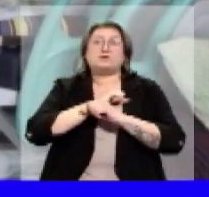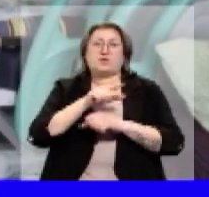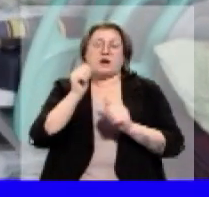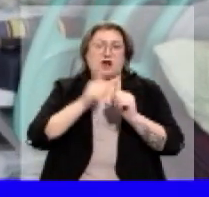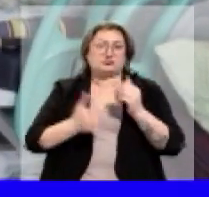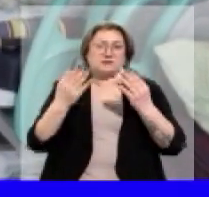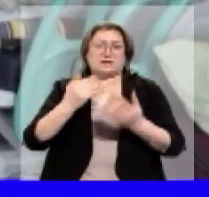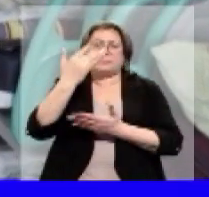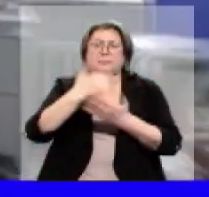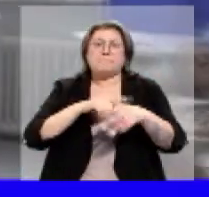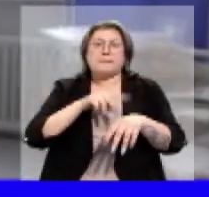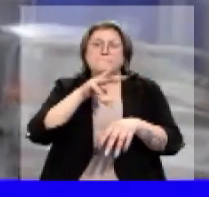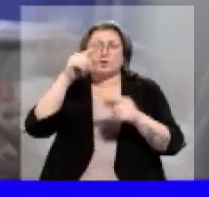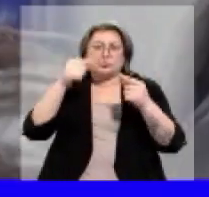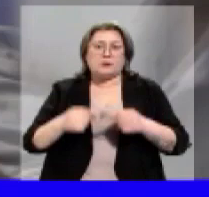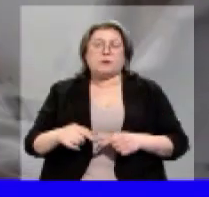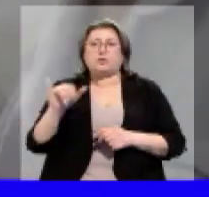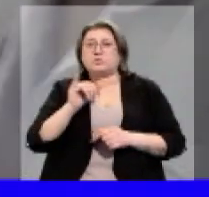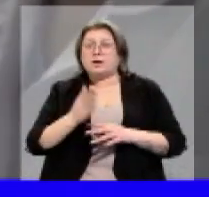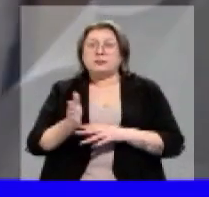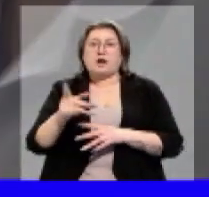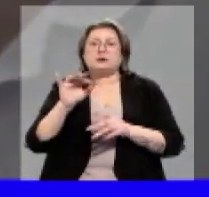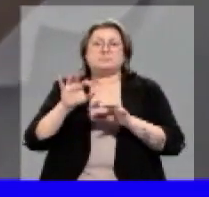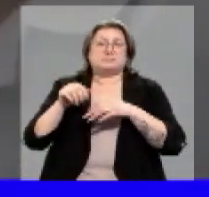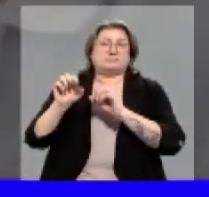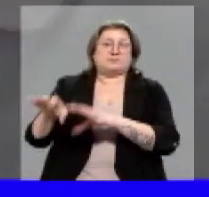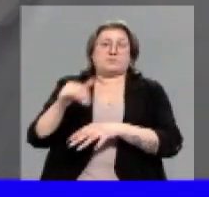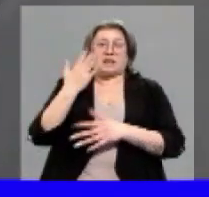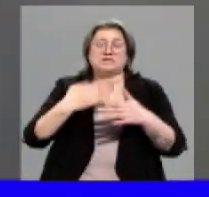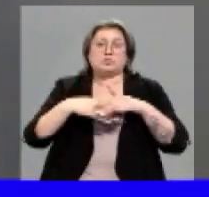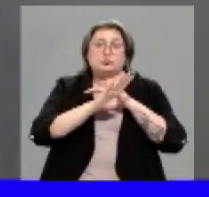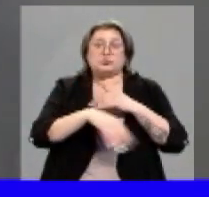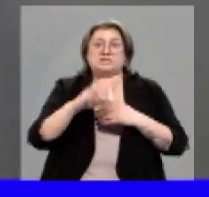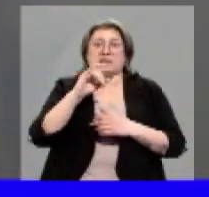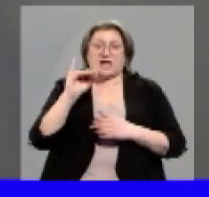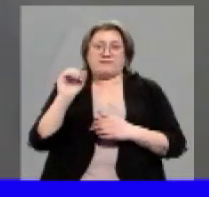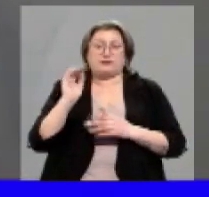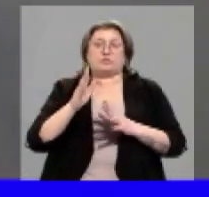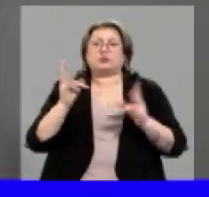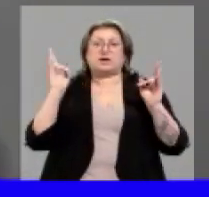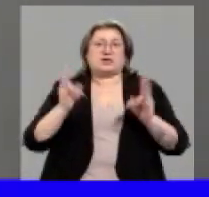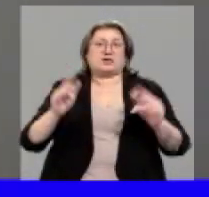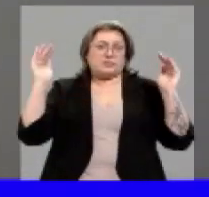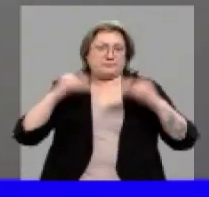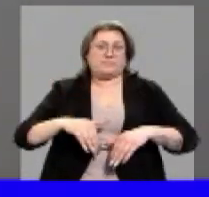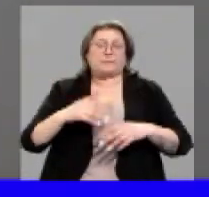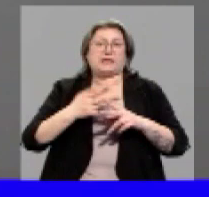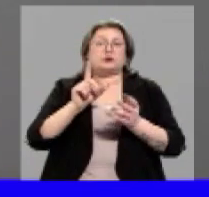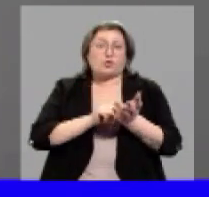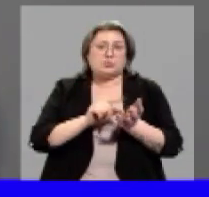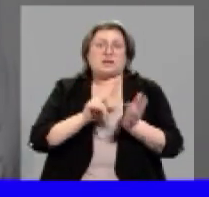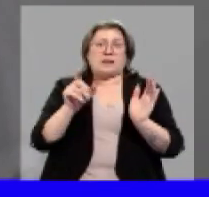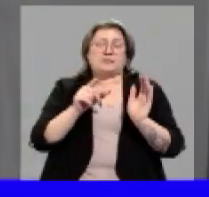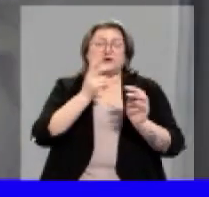каждый день расписан по минутам. Куда она от своих пациентов? Ведь если уйдет Сергеева, будет крах. Доктор и на